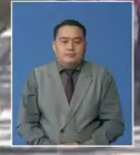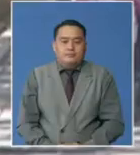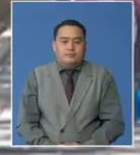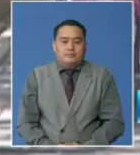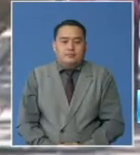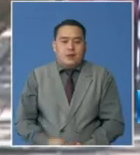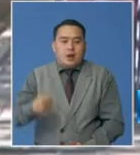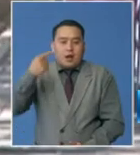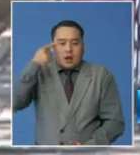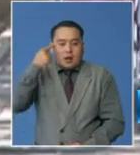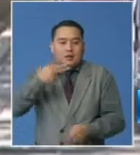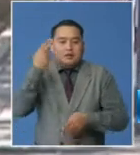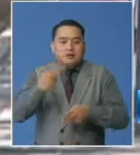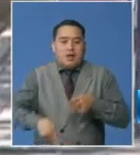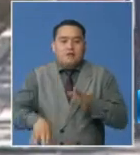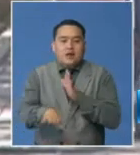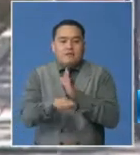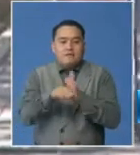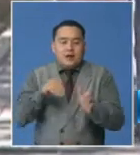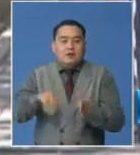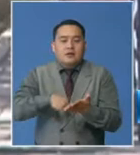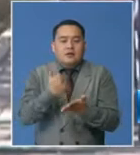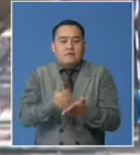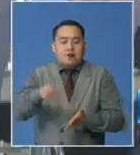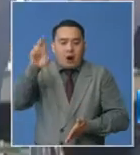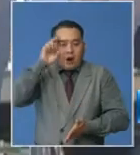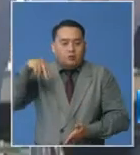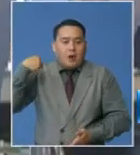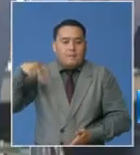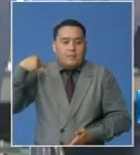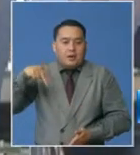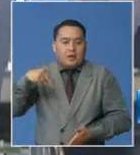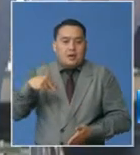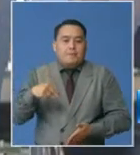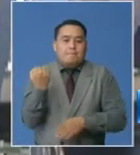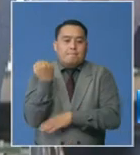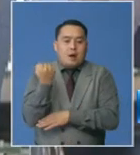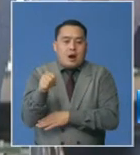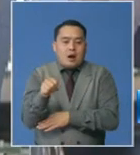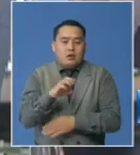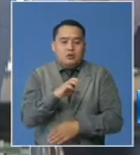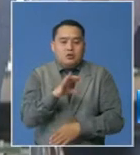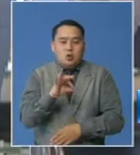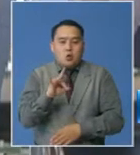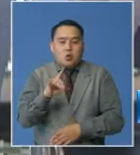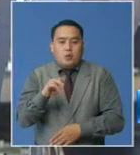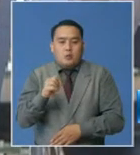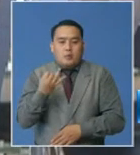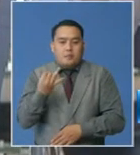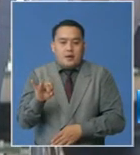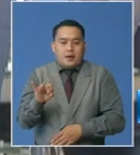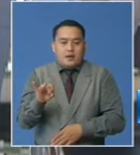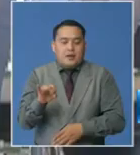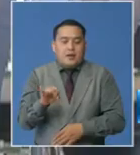В Киргизии, где завершилось голосование на выборах главы государства, по предварительным данным победу одерживает Сооронбай Жээнбеков, кандидат